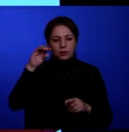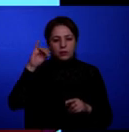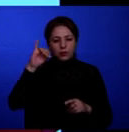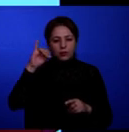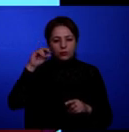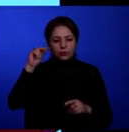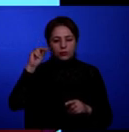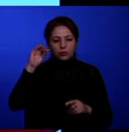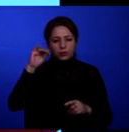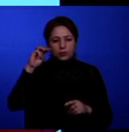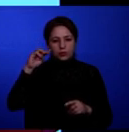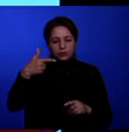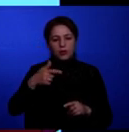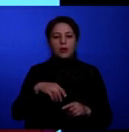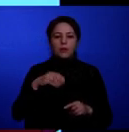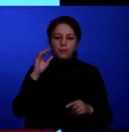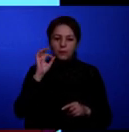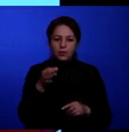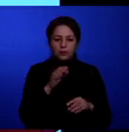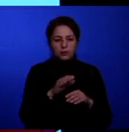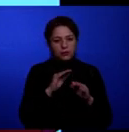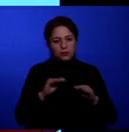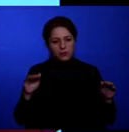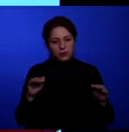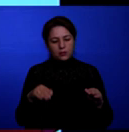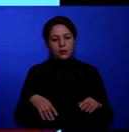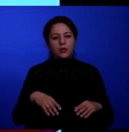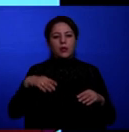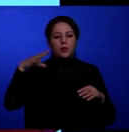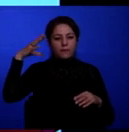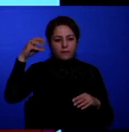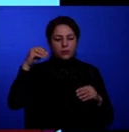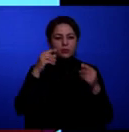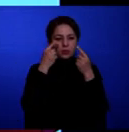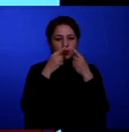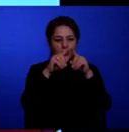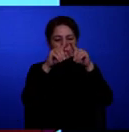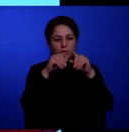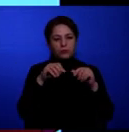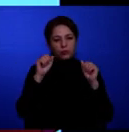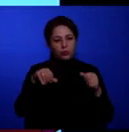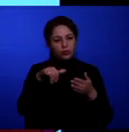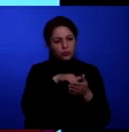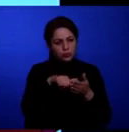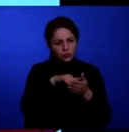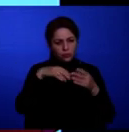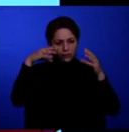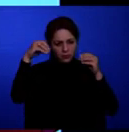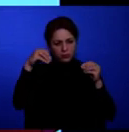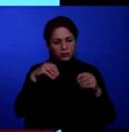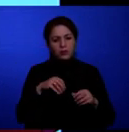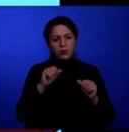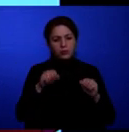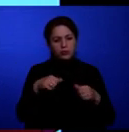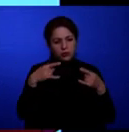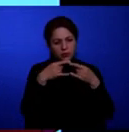правильно ребятки выключить выключить технику в данном случае выключить утюг выключить компьютер выключить